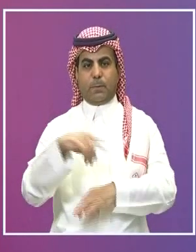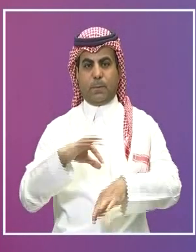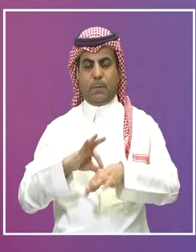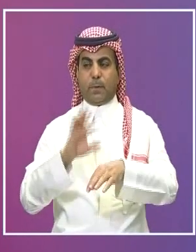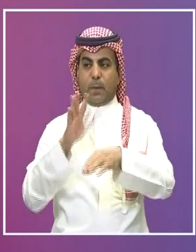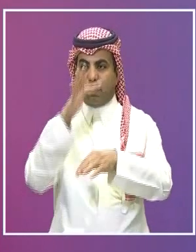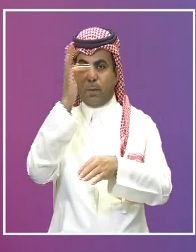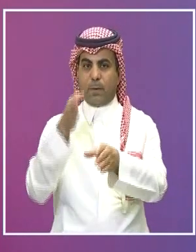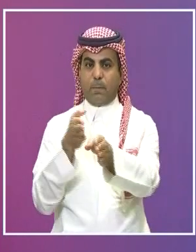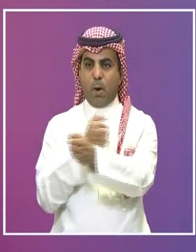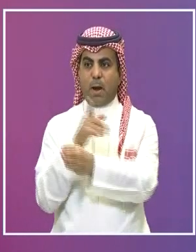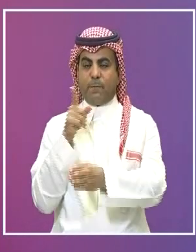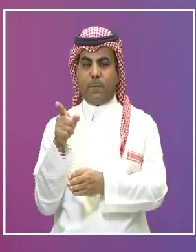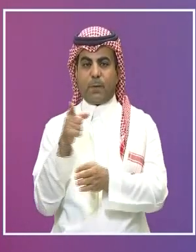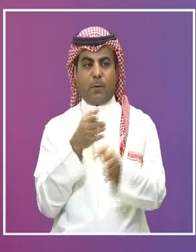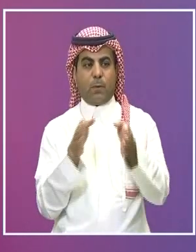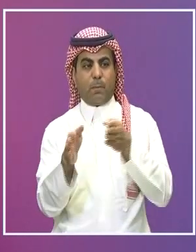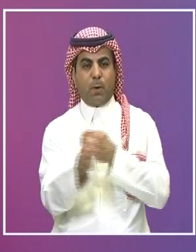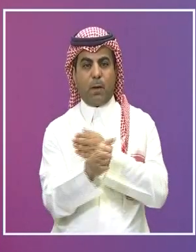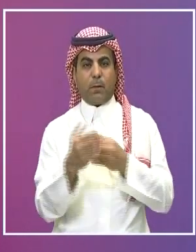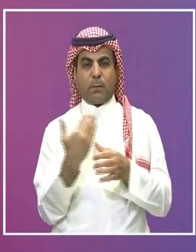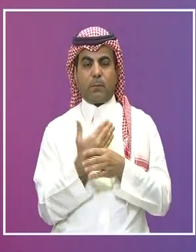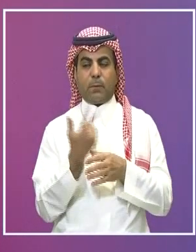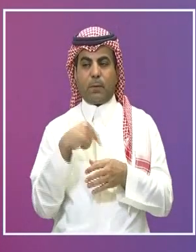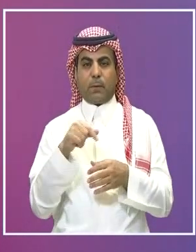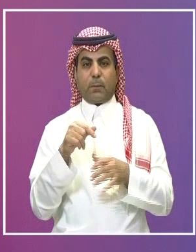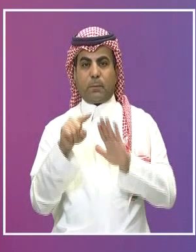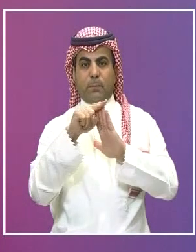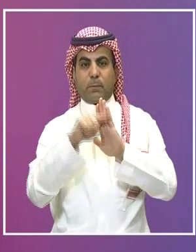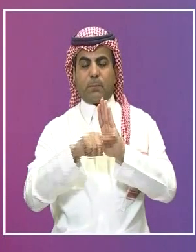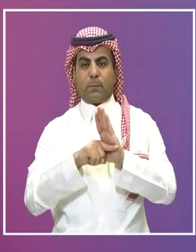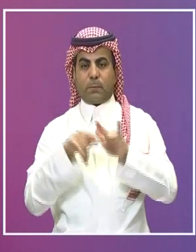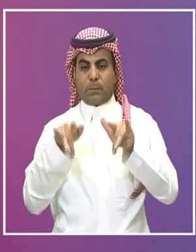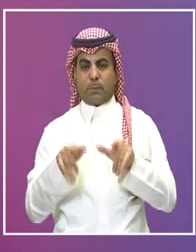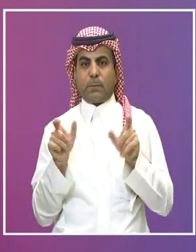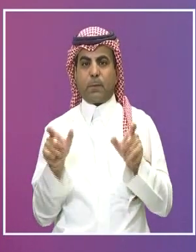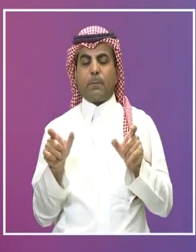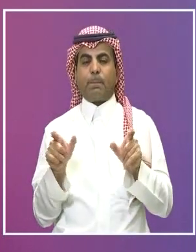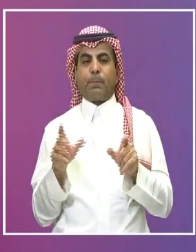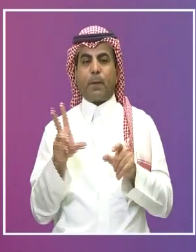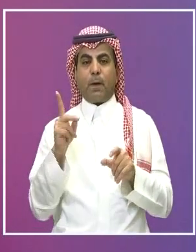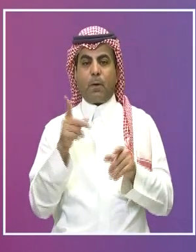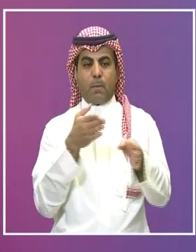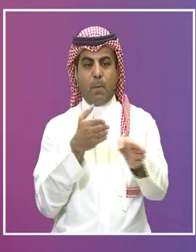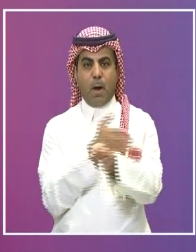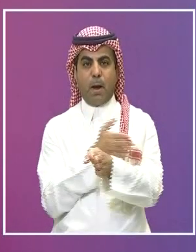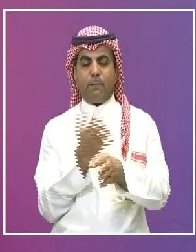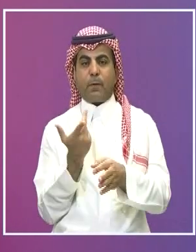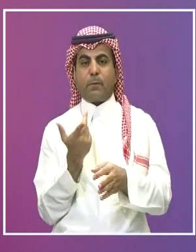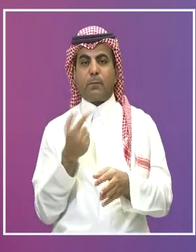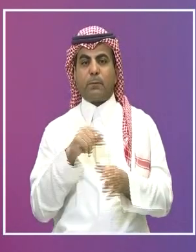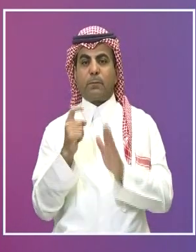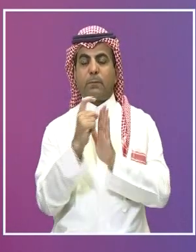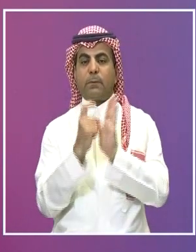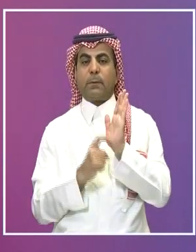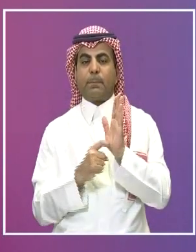الإبلاغ عن أي مخالفة يتم رصدها في جانب الإجراءات الاحترازية والتدابير الوقائية، وعلى أي مخالفة تخص نظام